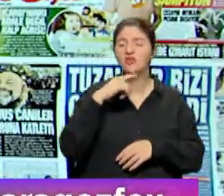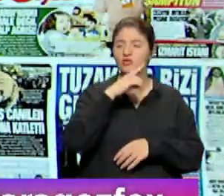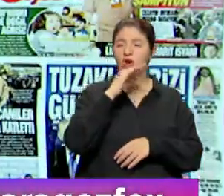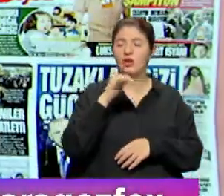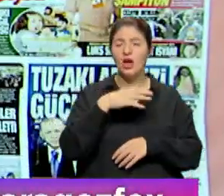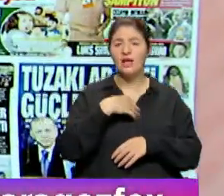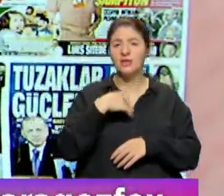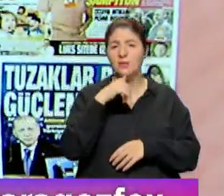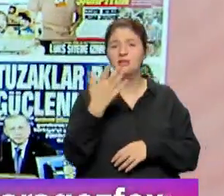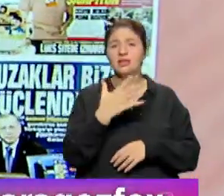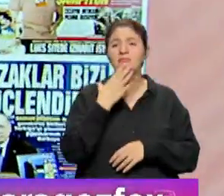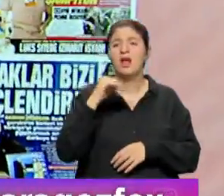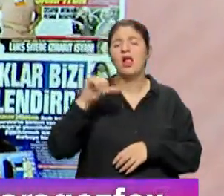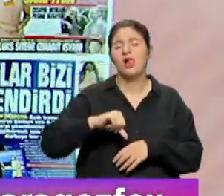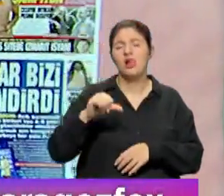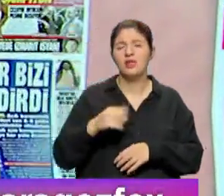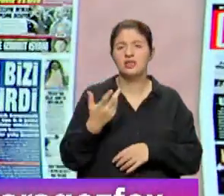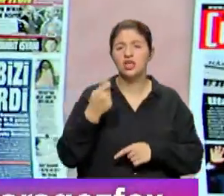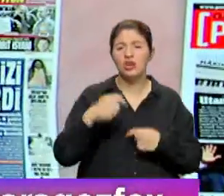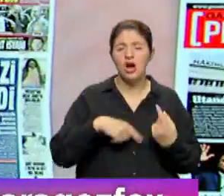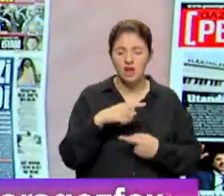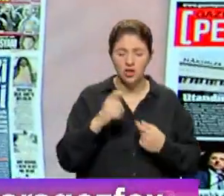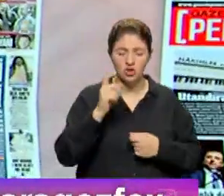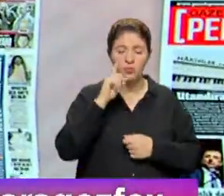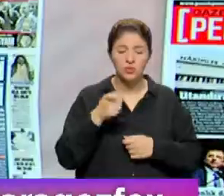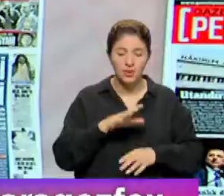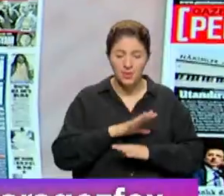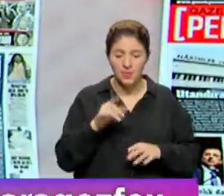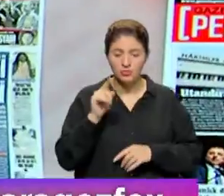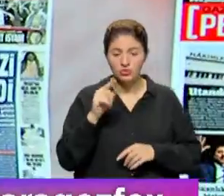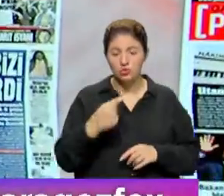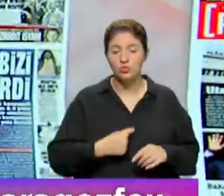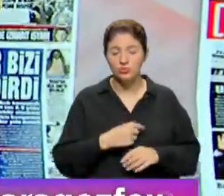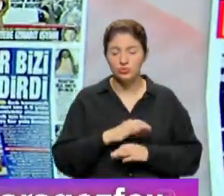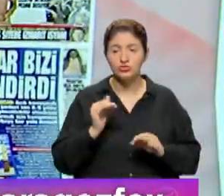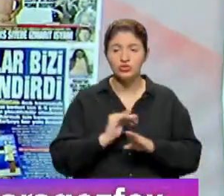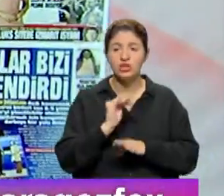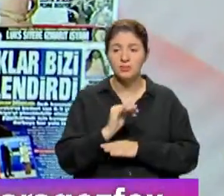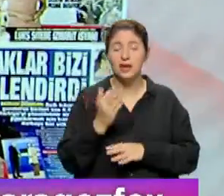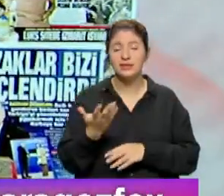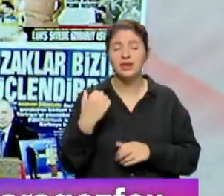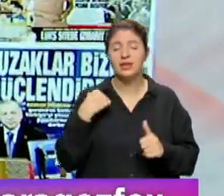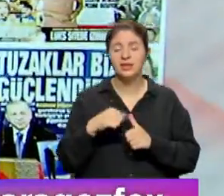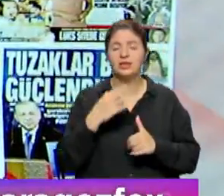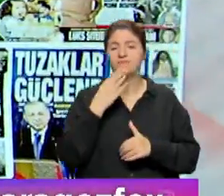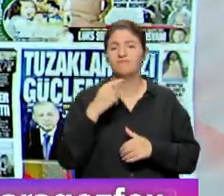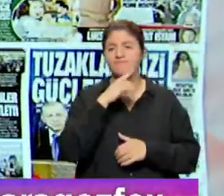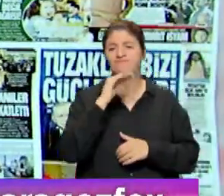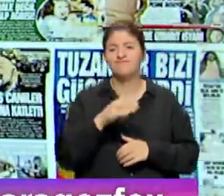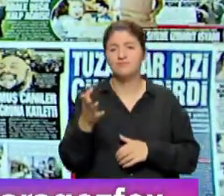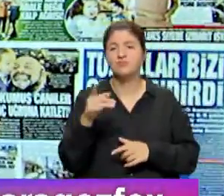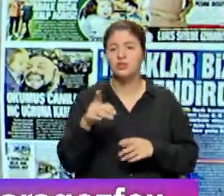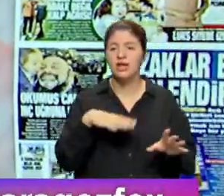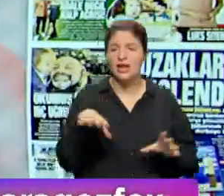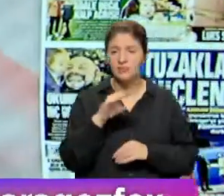anneler babalar zaten emekli olamıyor ama hani iş aramak iş bulamamak buradaki umutsuzluğu yaşamak yine gençlere zor geliyor